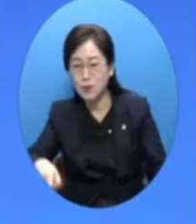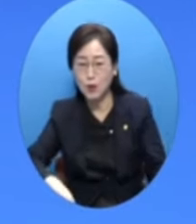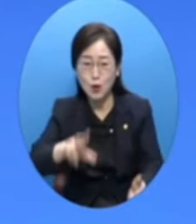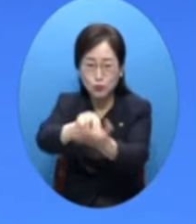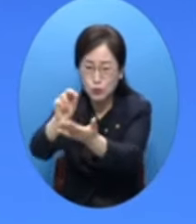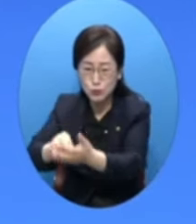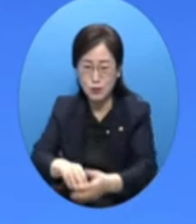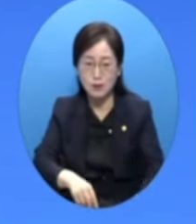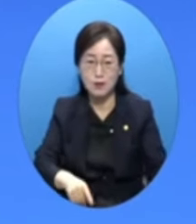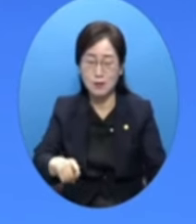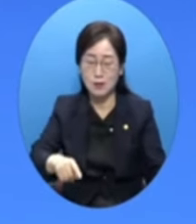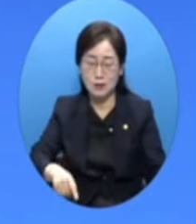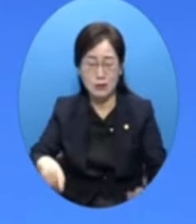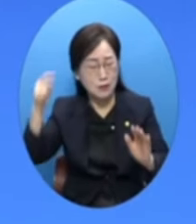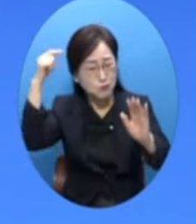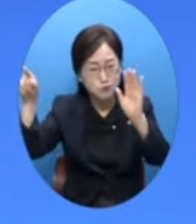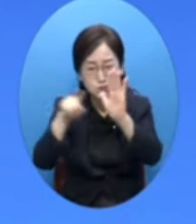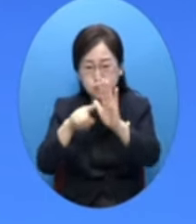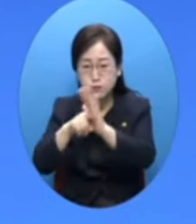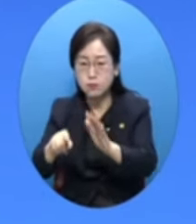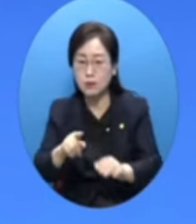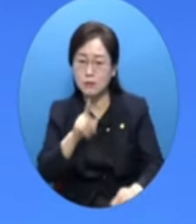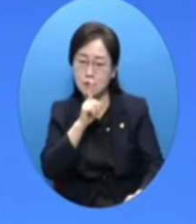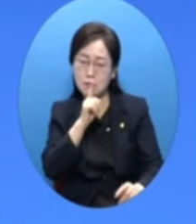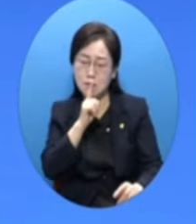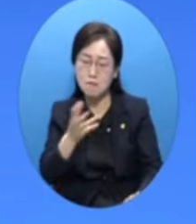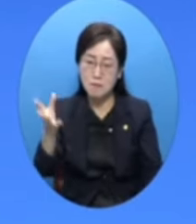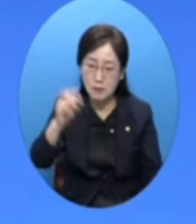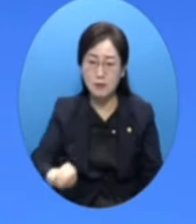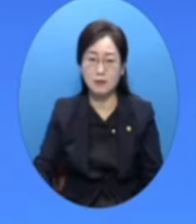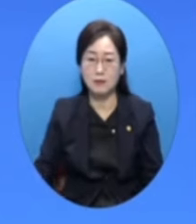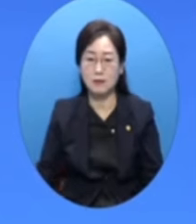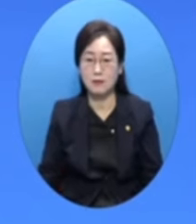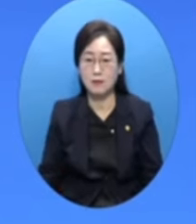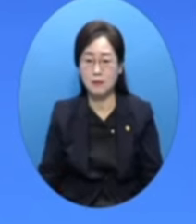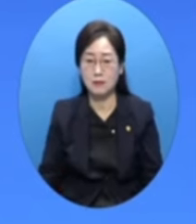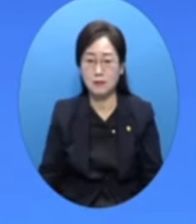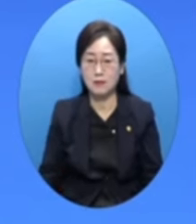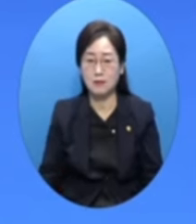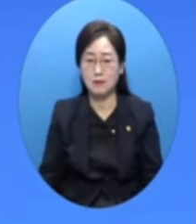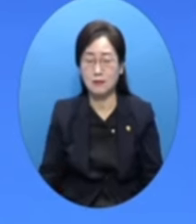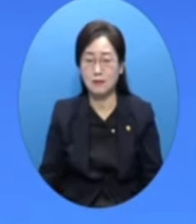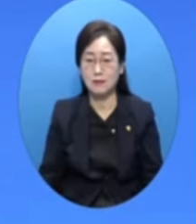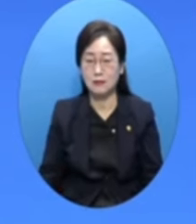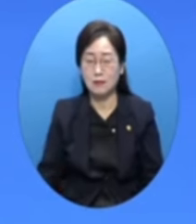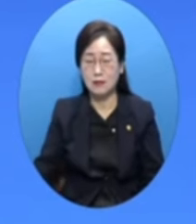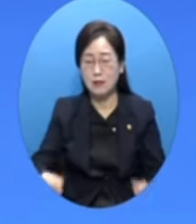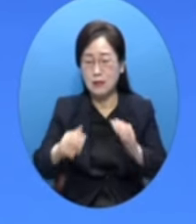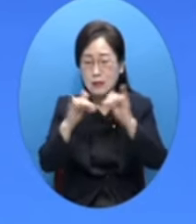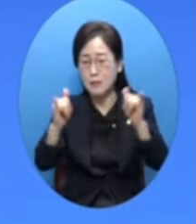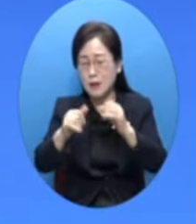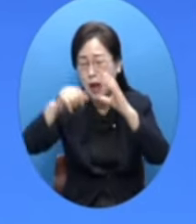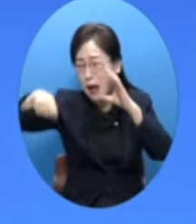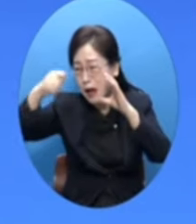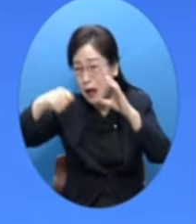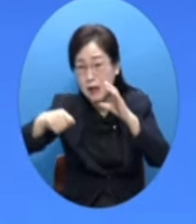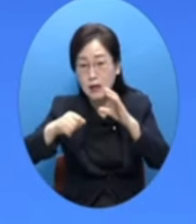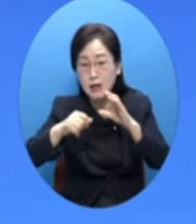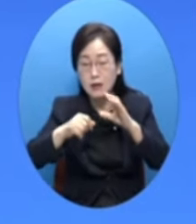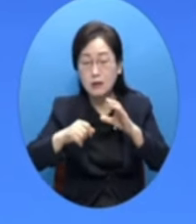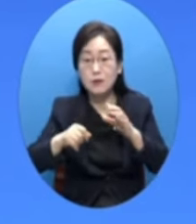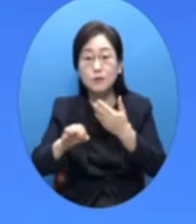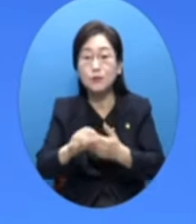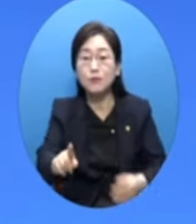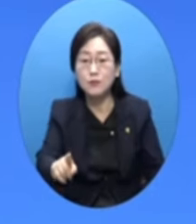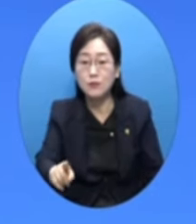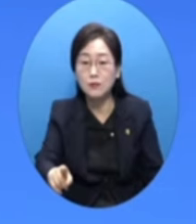얘기를 그냥 아무 때나 사람들에게 늘어놓고 있다면